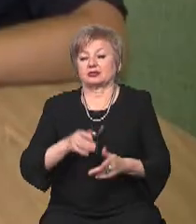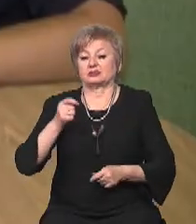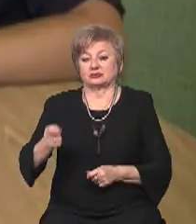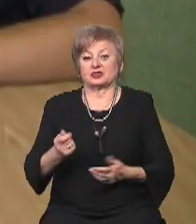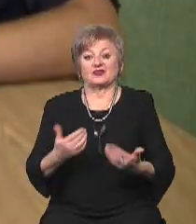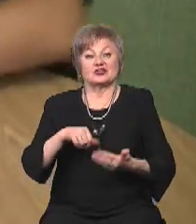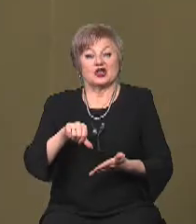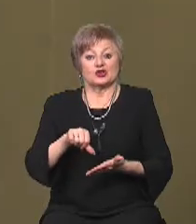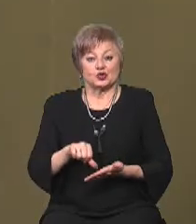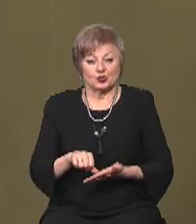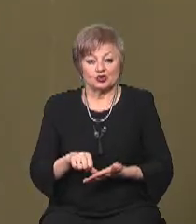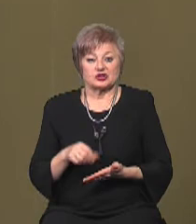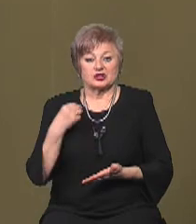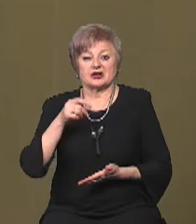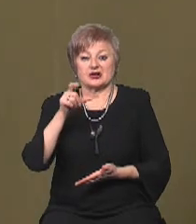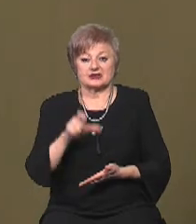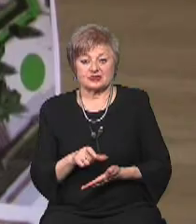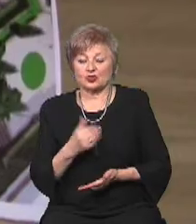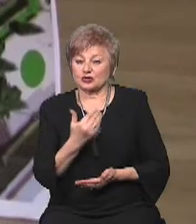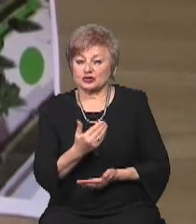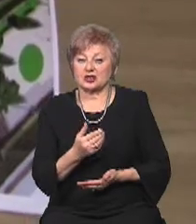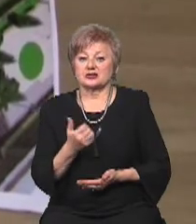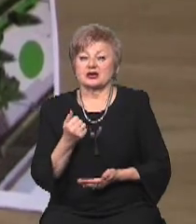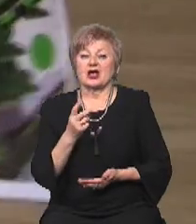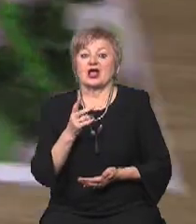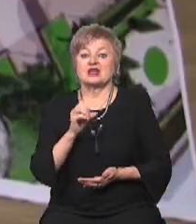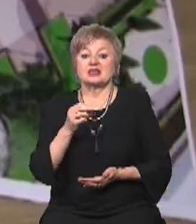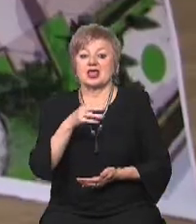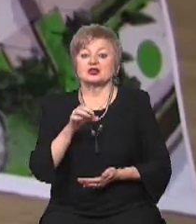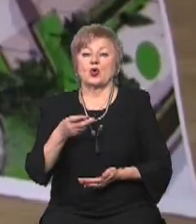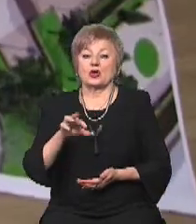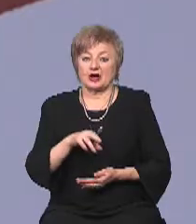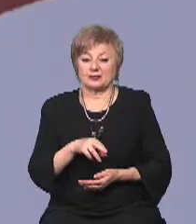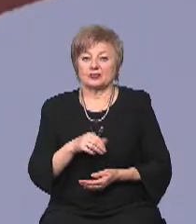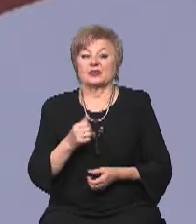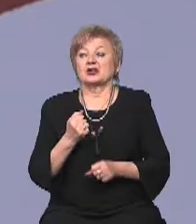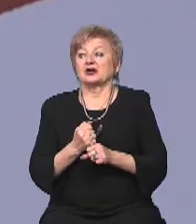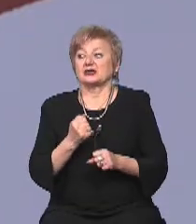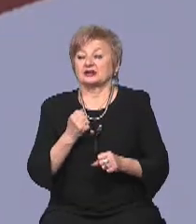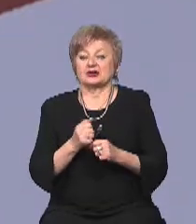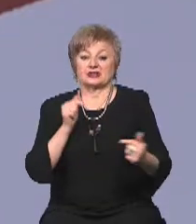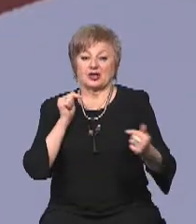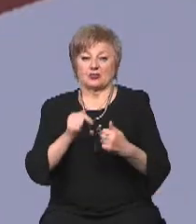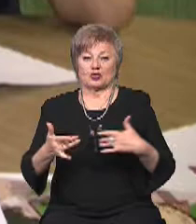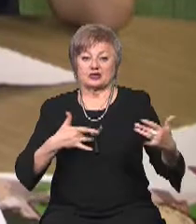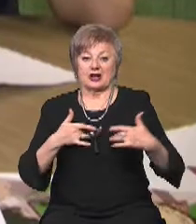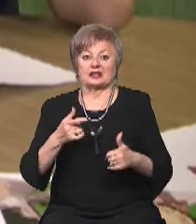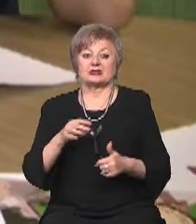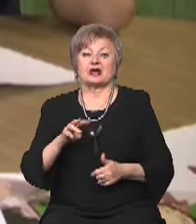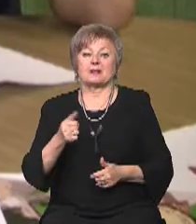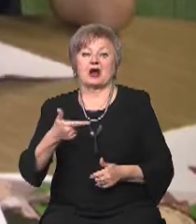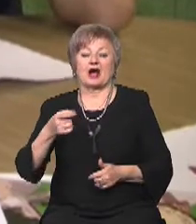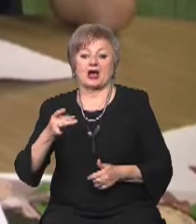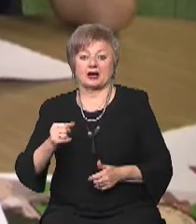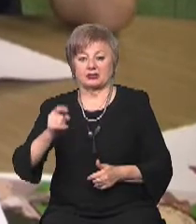конкурсі проєктів вирішив і запоріжець Анатолій Недоля. Мріє створити на території скверу театрального, що навпроти театру імені Магара, алею зірок,